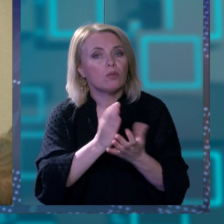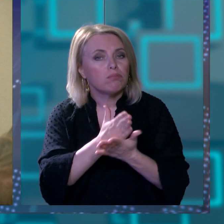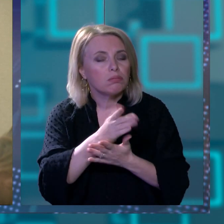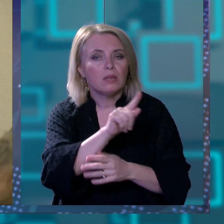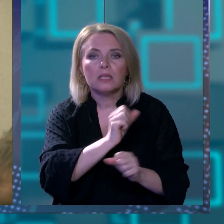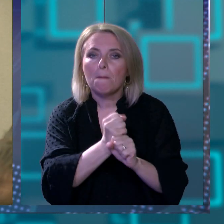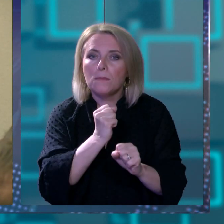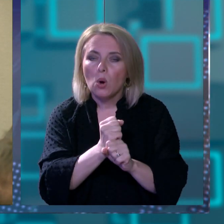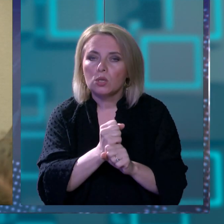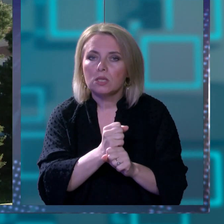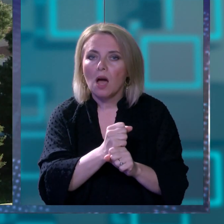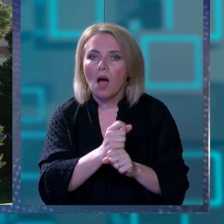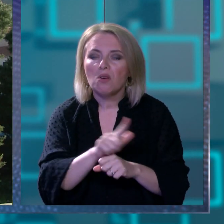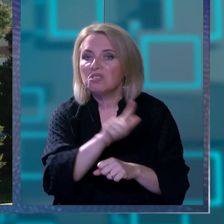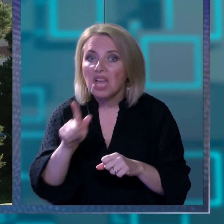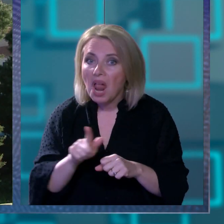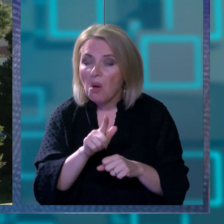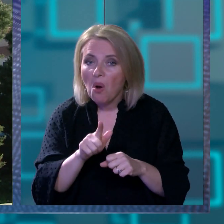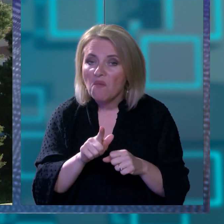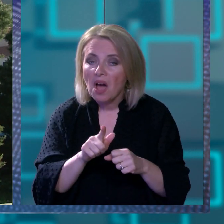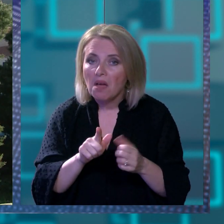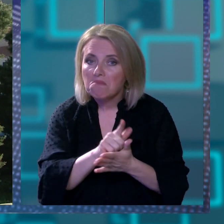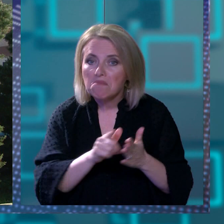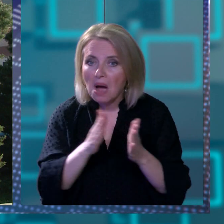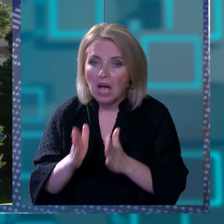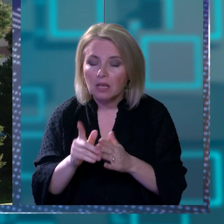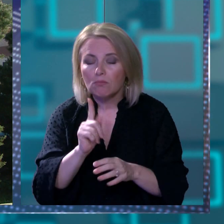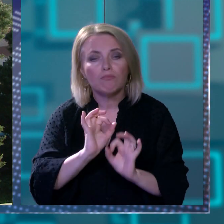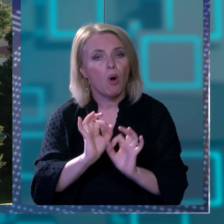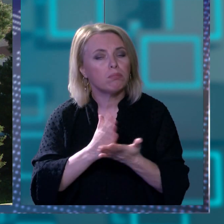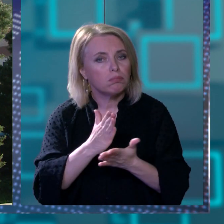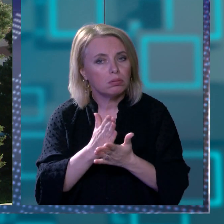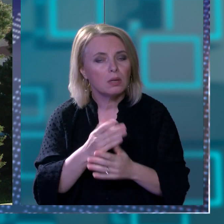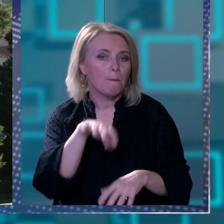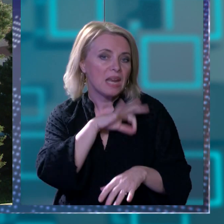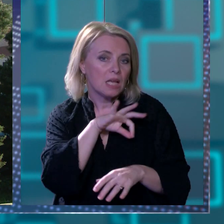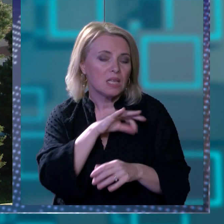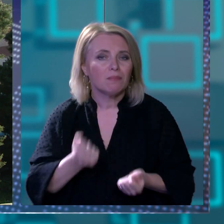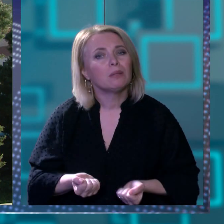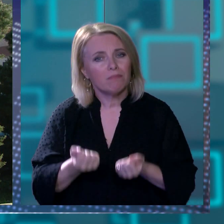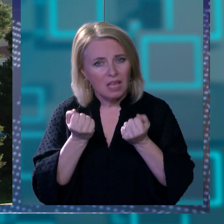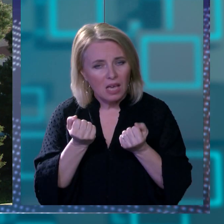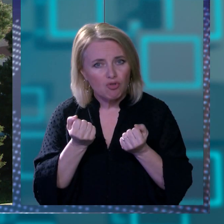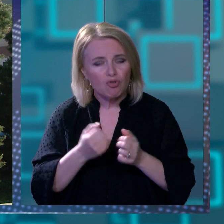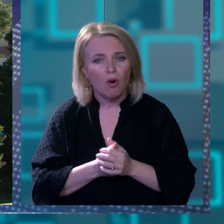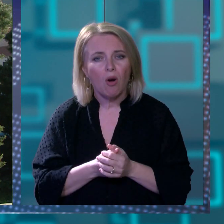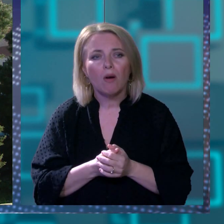cijeli mandat to funkcionira jako dobro i naravno da je i predsjednici malo teško